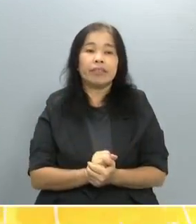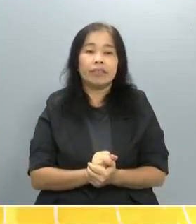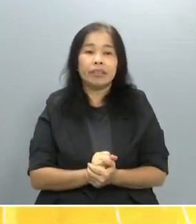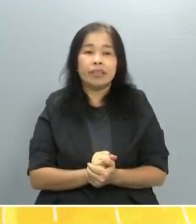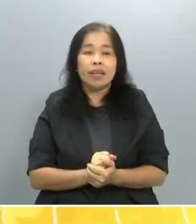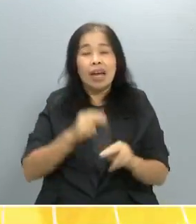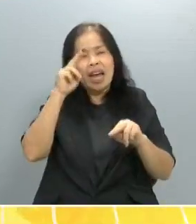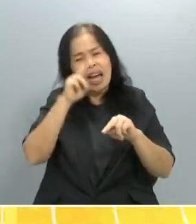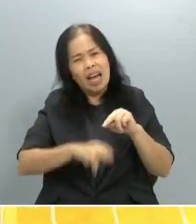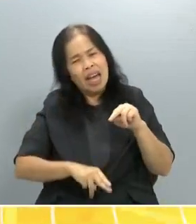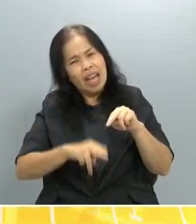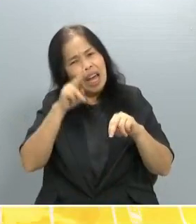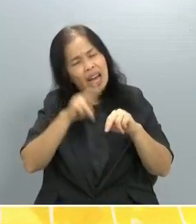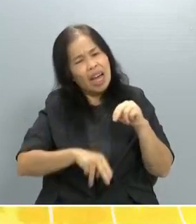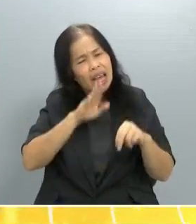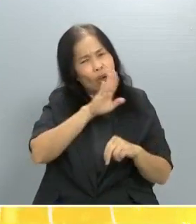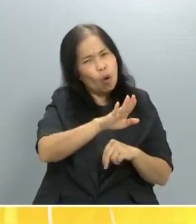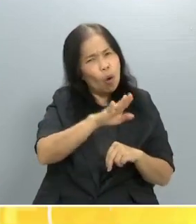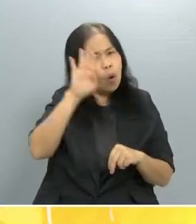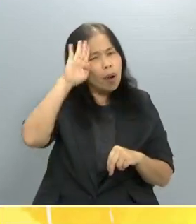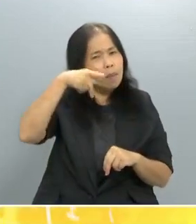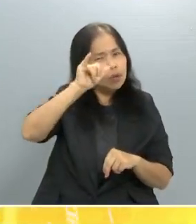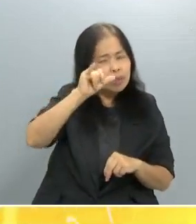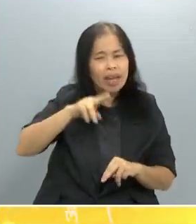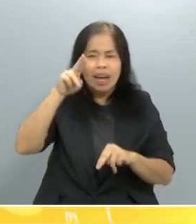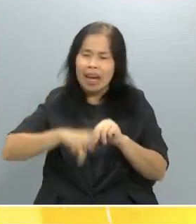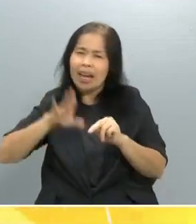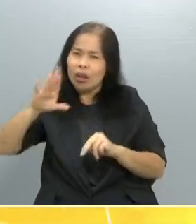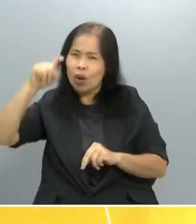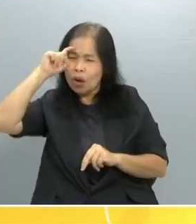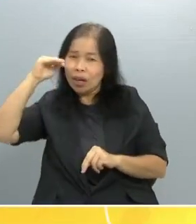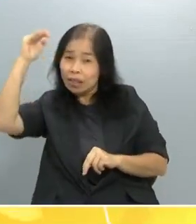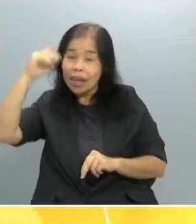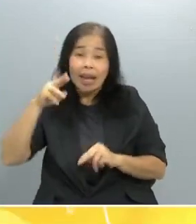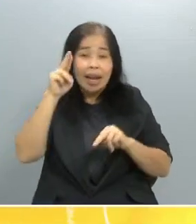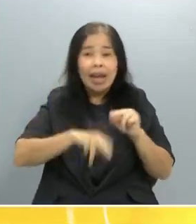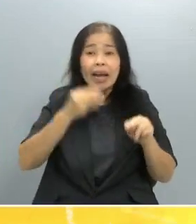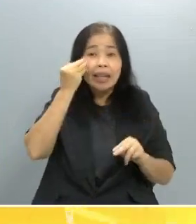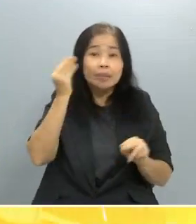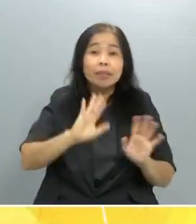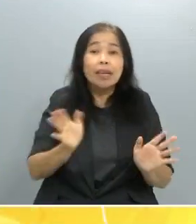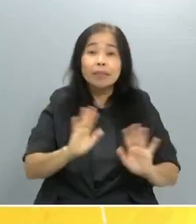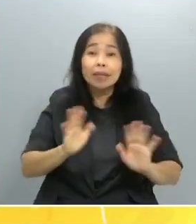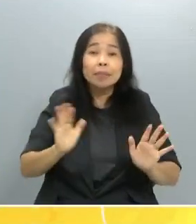ประยทธิหรอไข่เศษฐาเพราะก็ยงเป็ชวงรอยต่อใช่ไหมไม่ใช่ไขพิธาแล้วใช่ไหมคะเออไม่มีแล้ว ไม่มีแล้วสมุทย